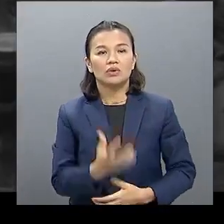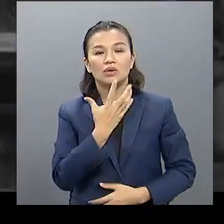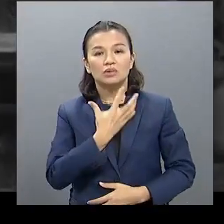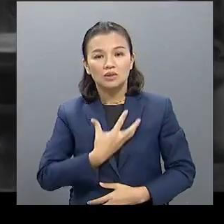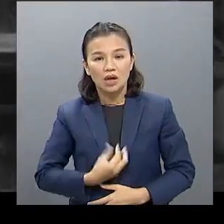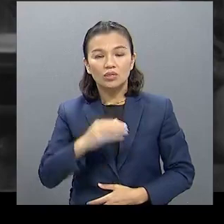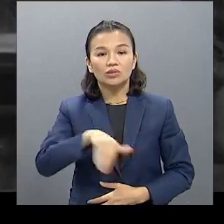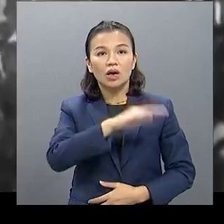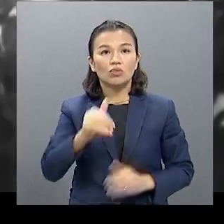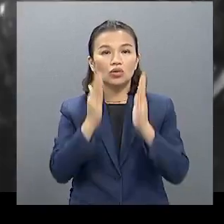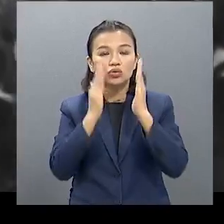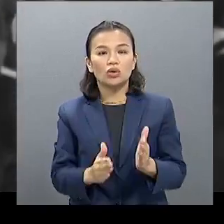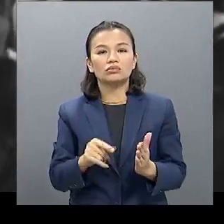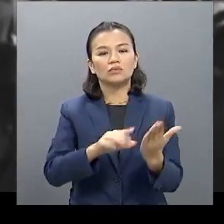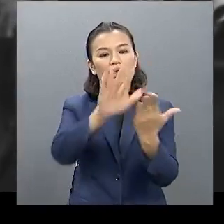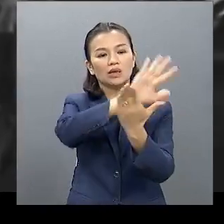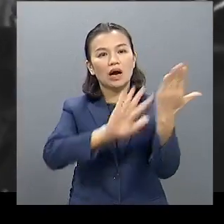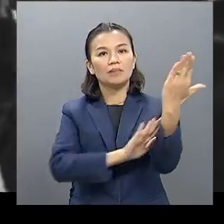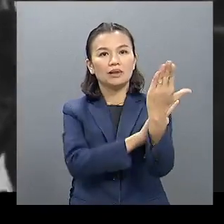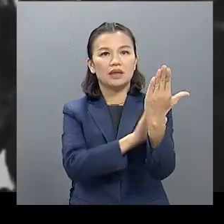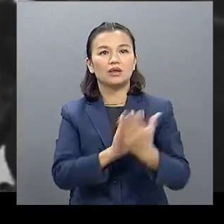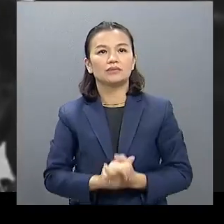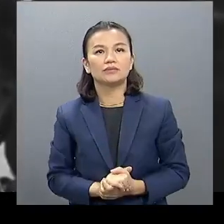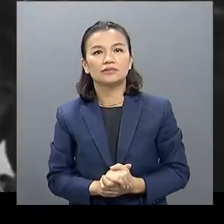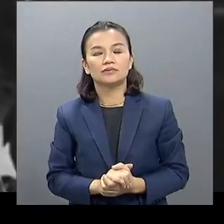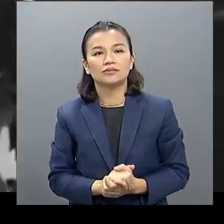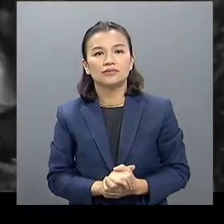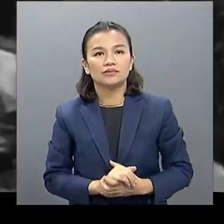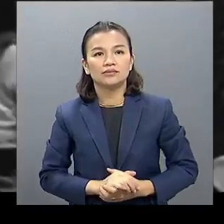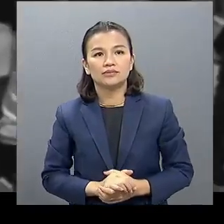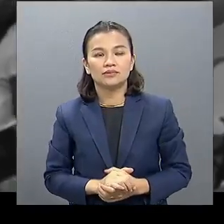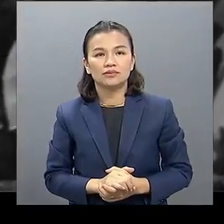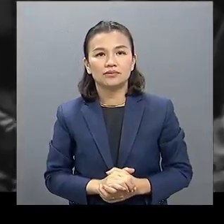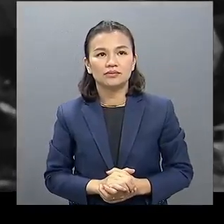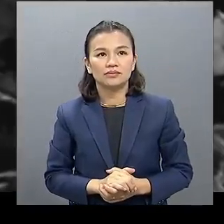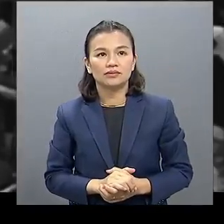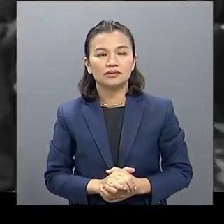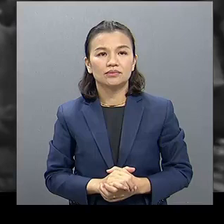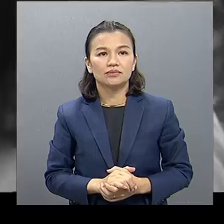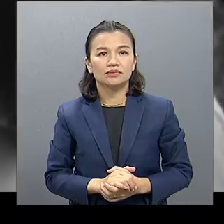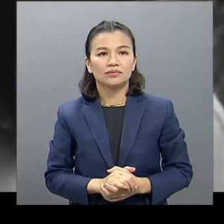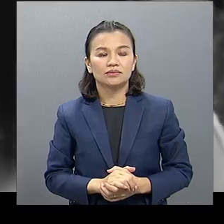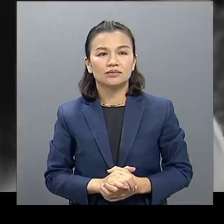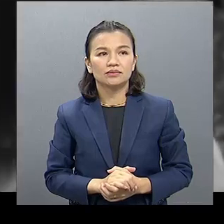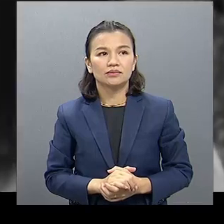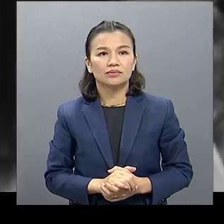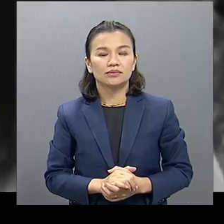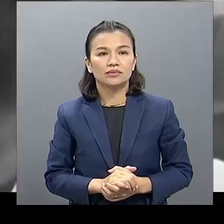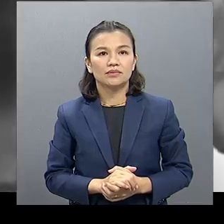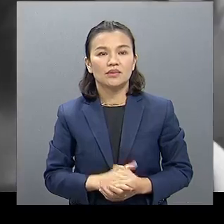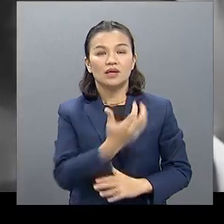ใหญ่ทั้งประเทศตอนนั้น วันที่13ตุล